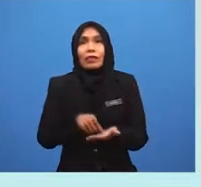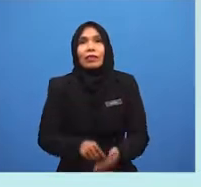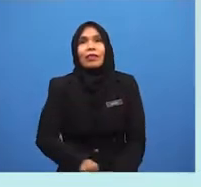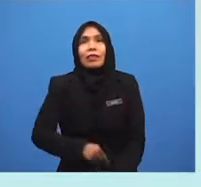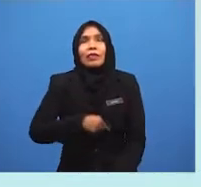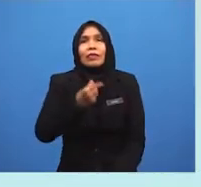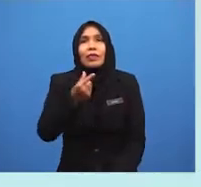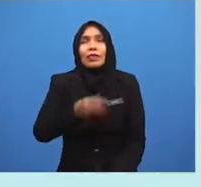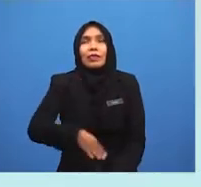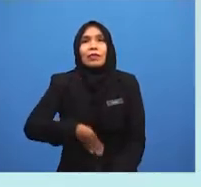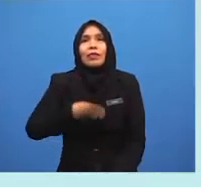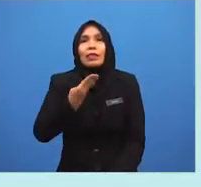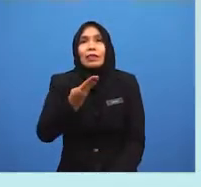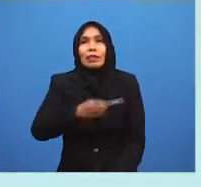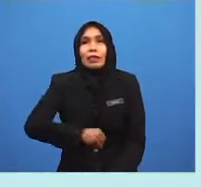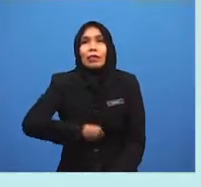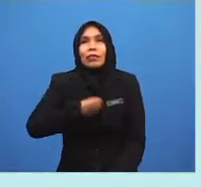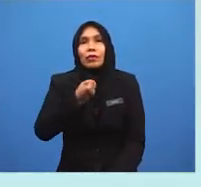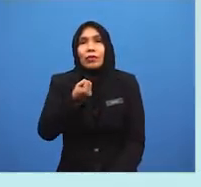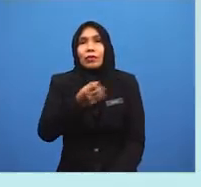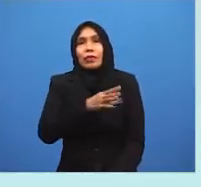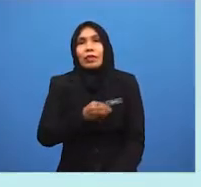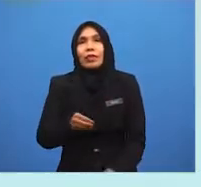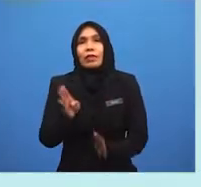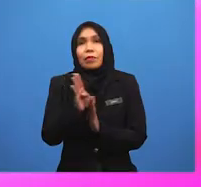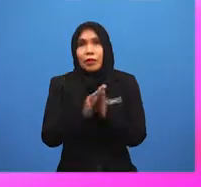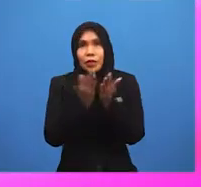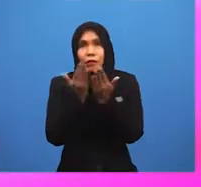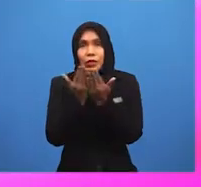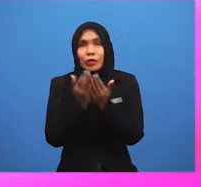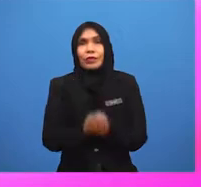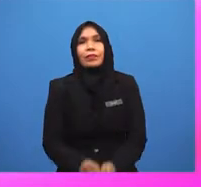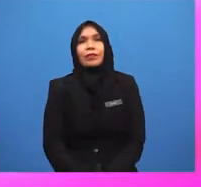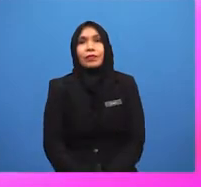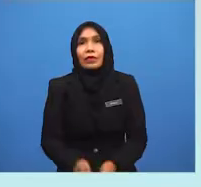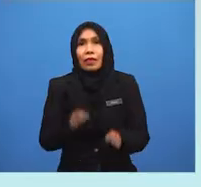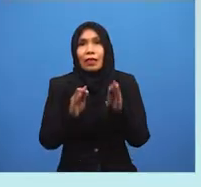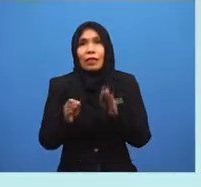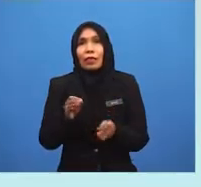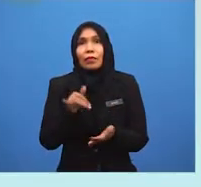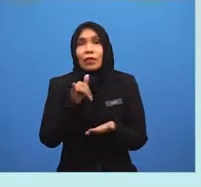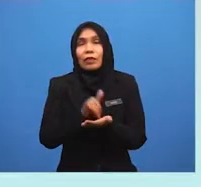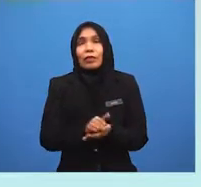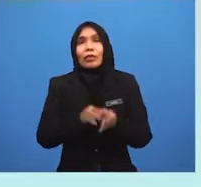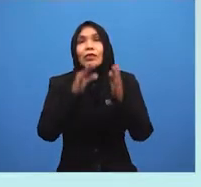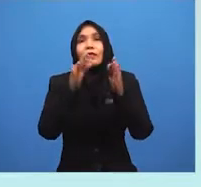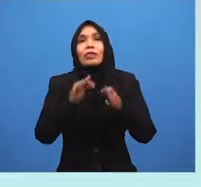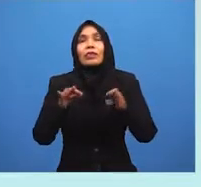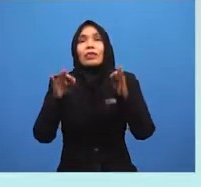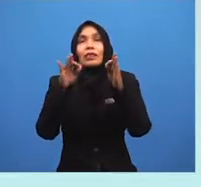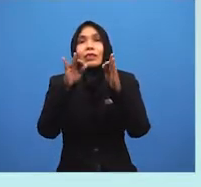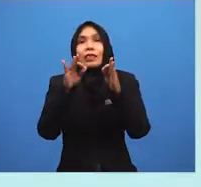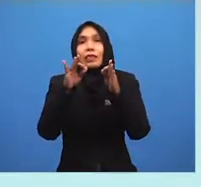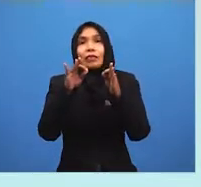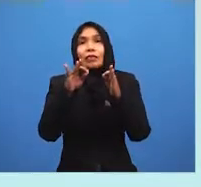bangga, seronok dan bersyukur. Kalau begitu, ceritakan pengalaman